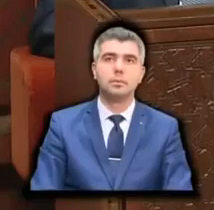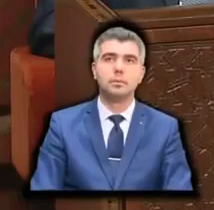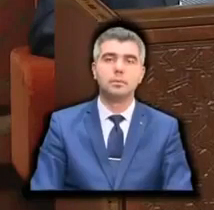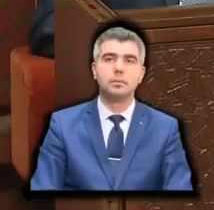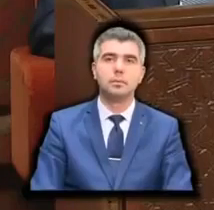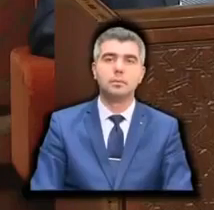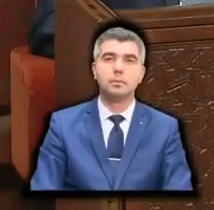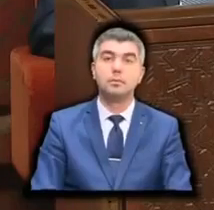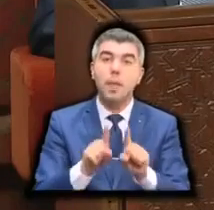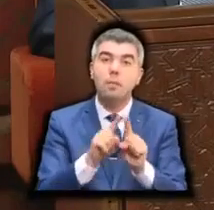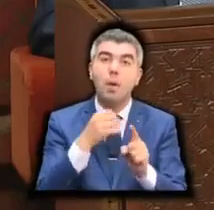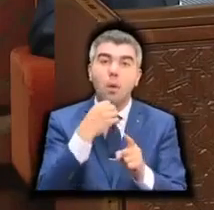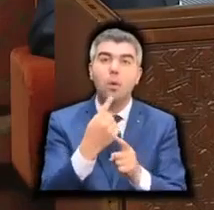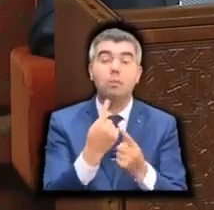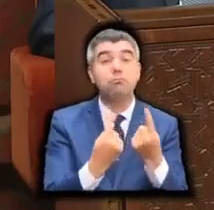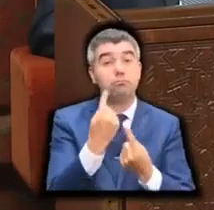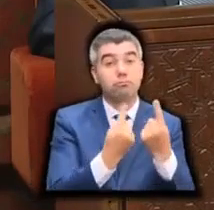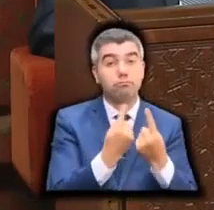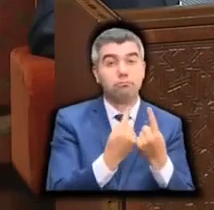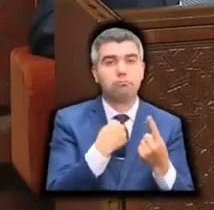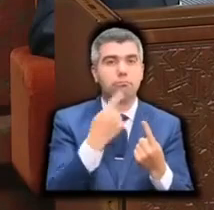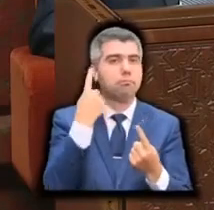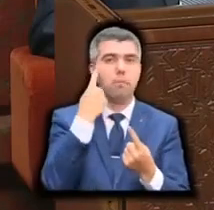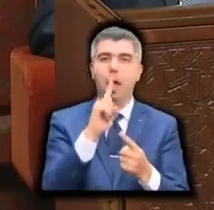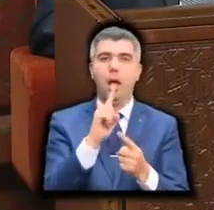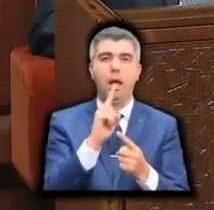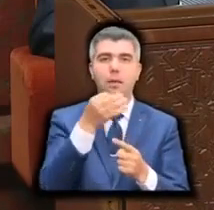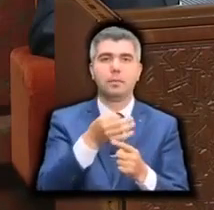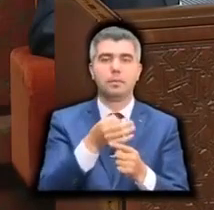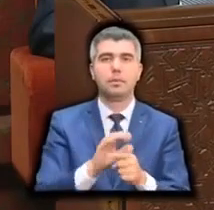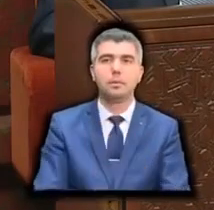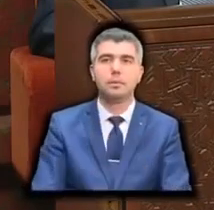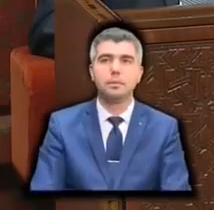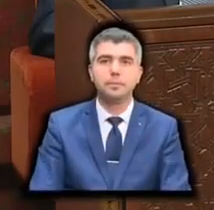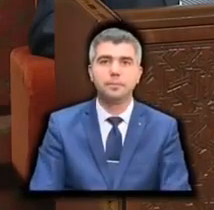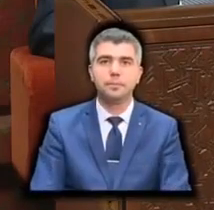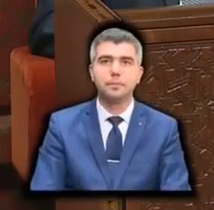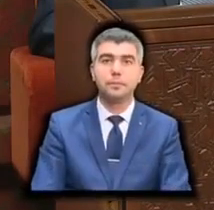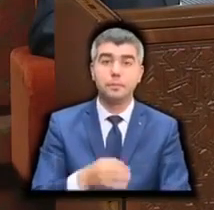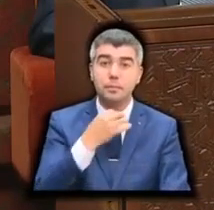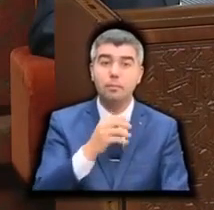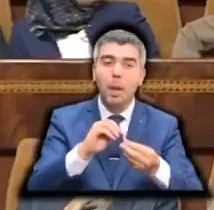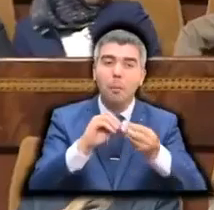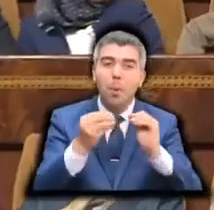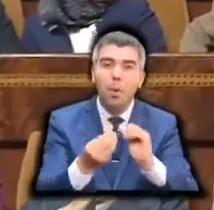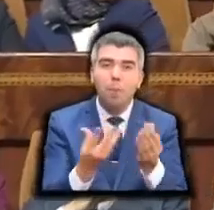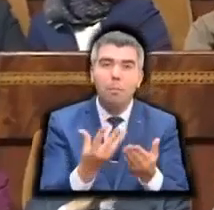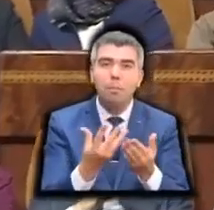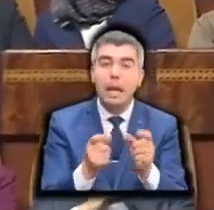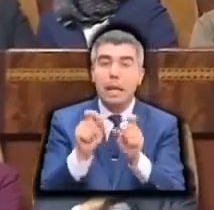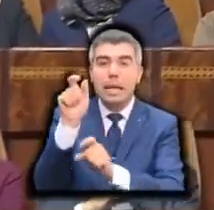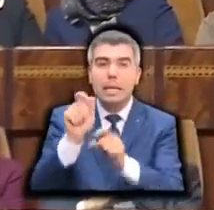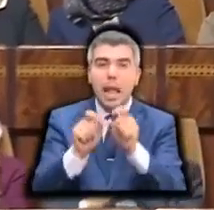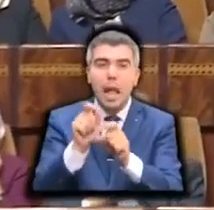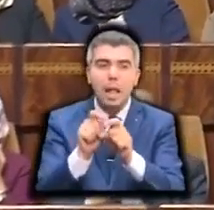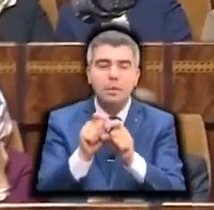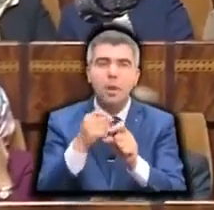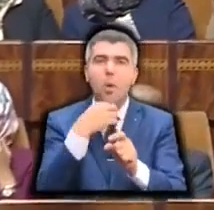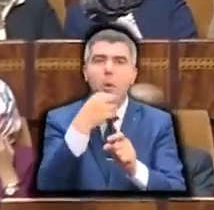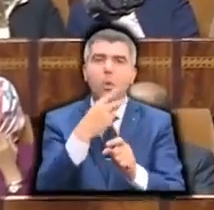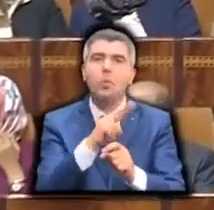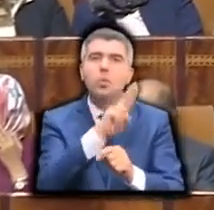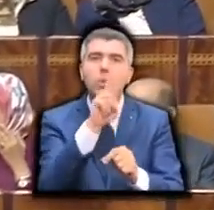هاد الاعذار السيد الرئيس راه ما مقبولاش. هاد الاشكالات راه جاو الناس هاد العام، كان مبكرا